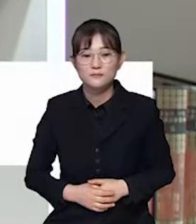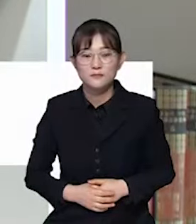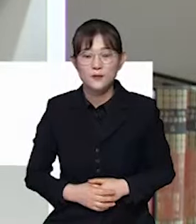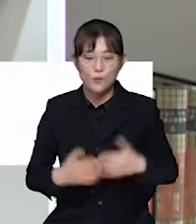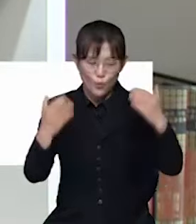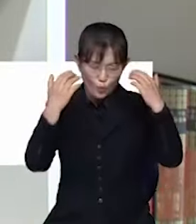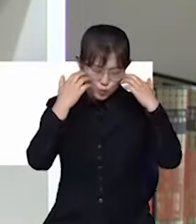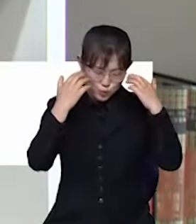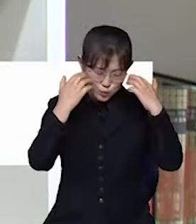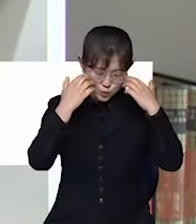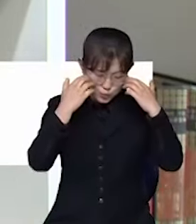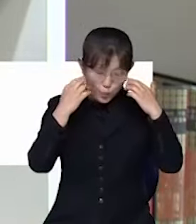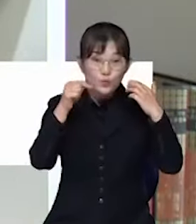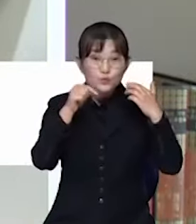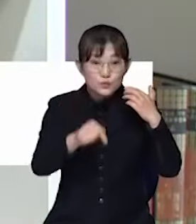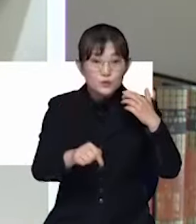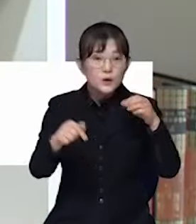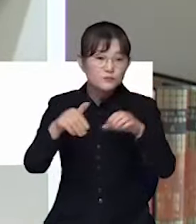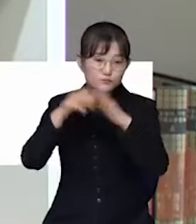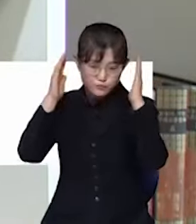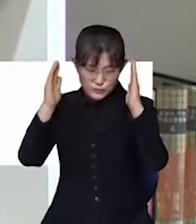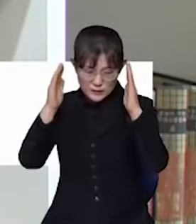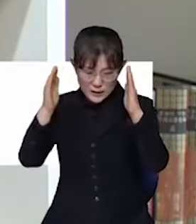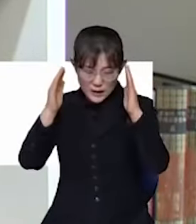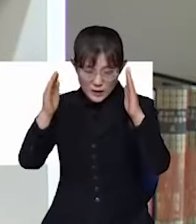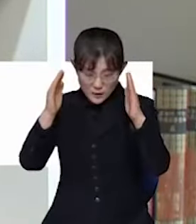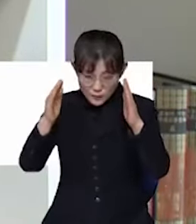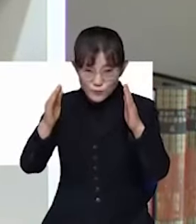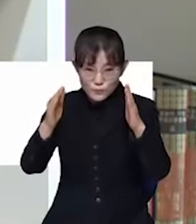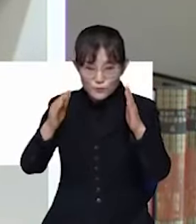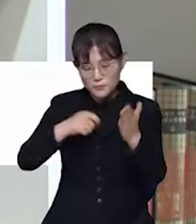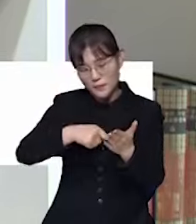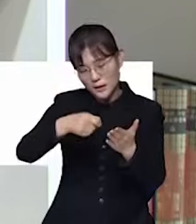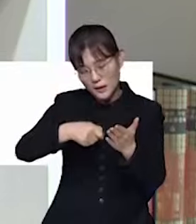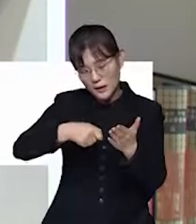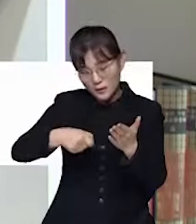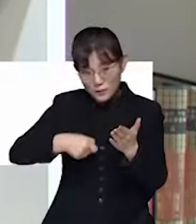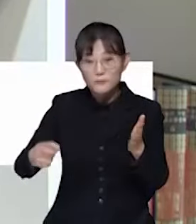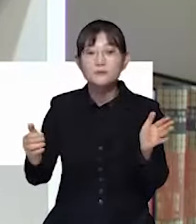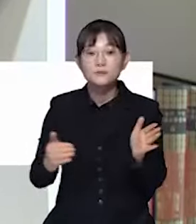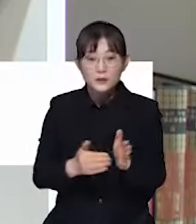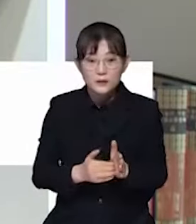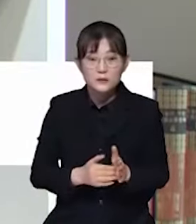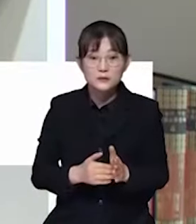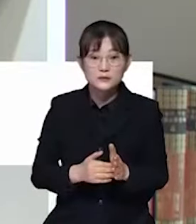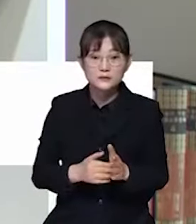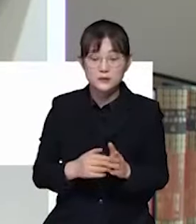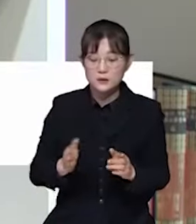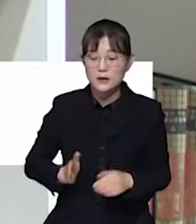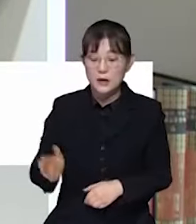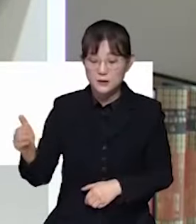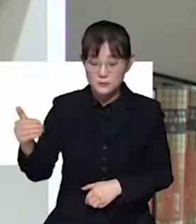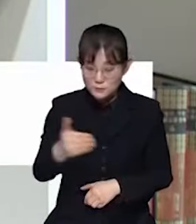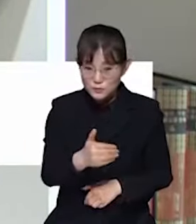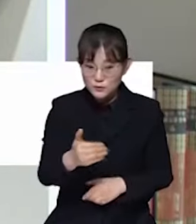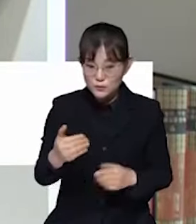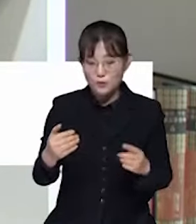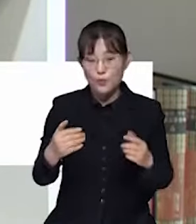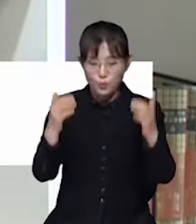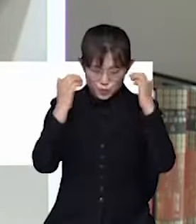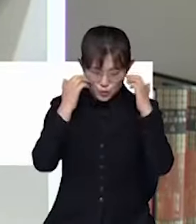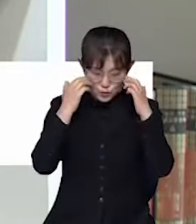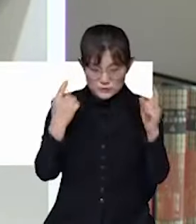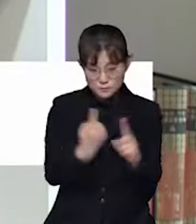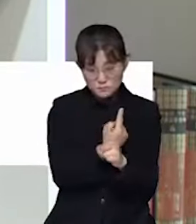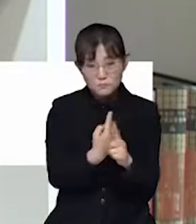고통을 문학적 형상화를 통해서 승화시켰고 그 간접적으로는 그걸 치유하는데 그